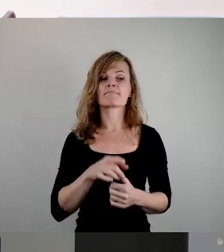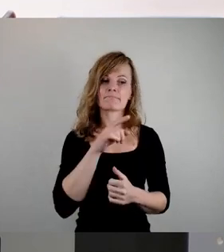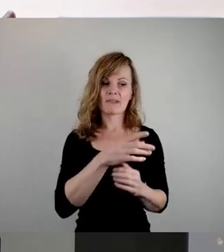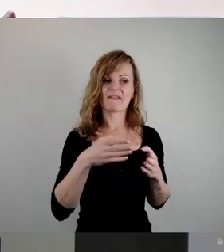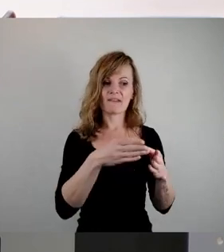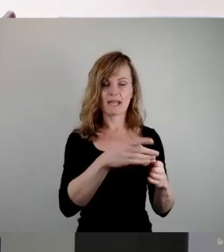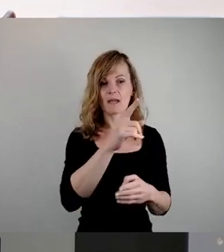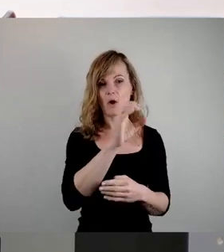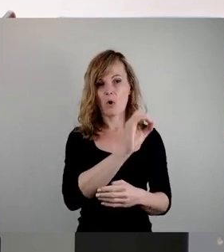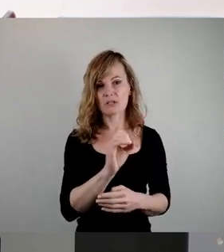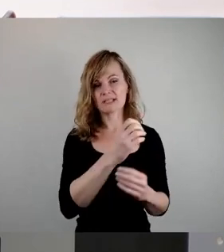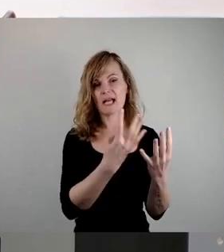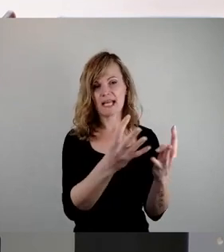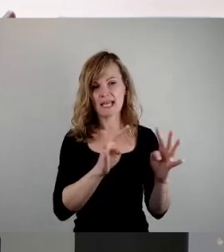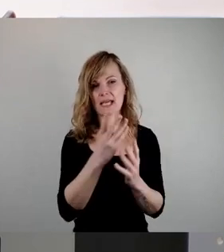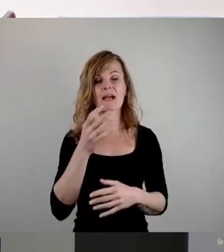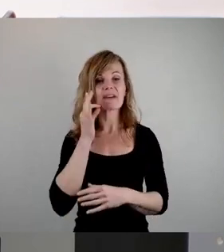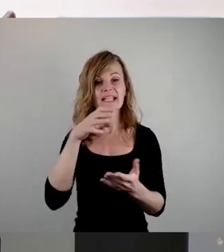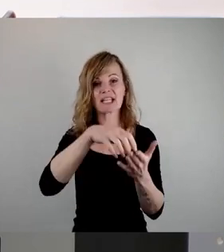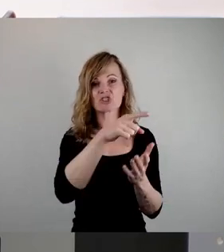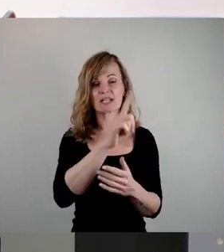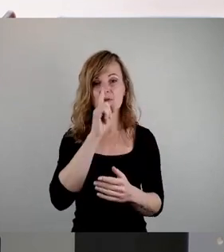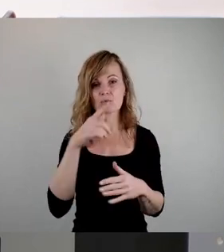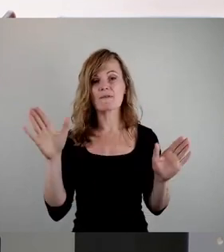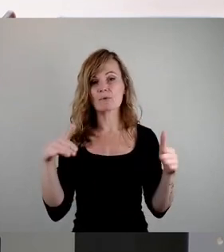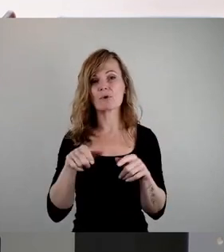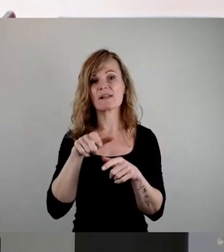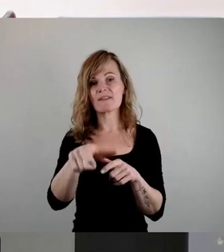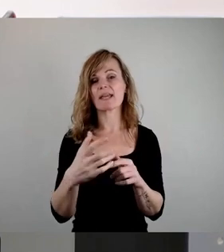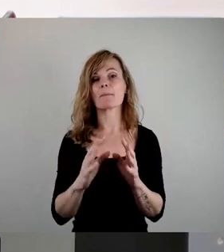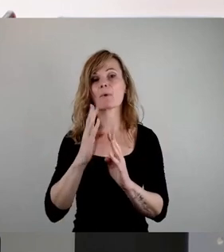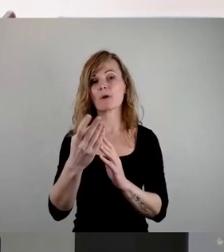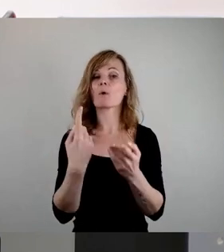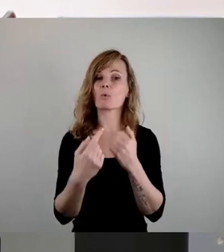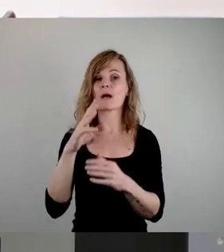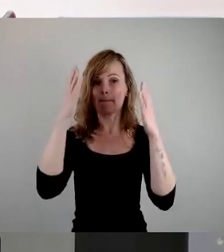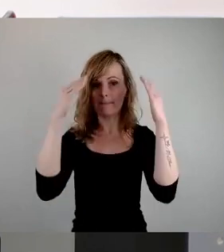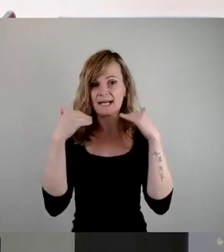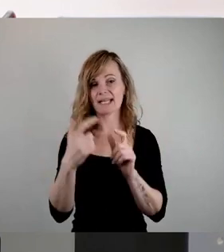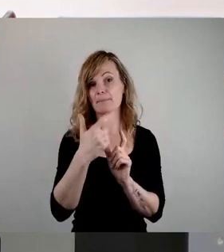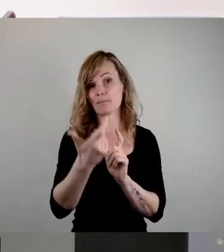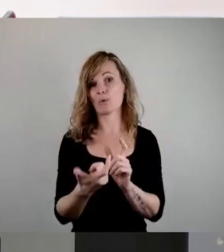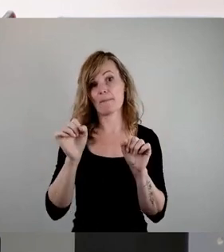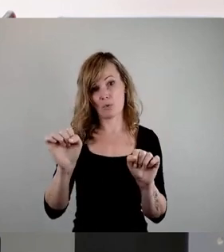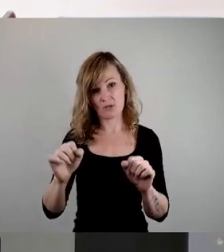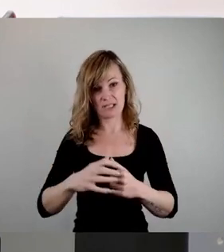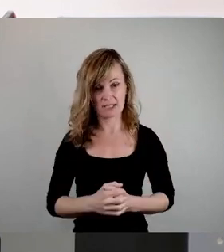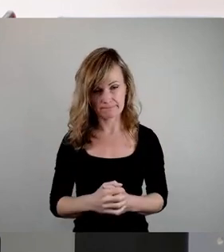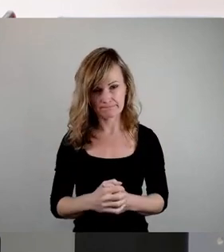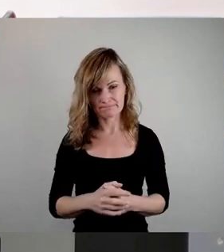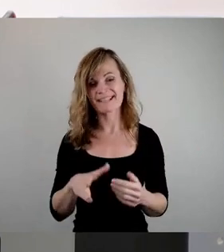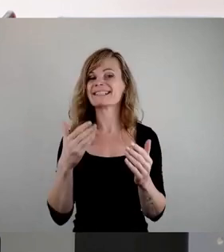zur Friedrichstadt sind derzeit nur über die Flügelwegbrücke bzw. Marienbrücke möglich. Diese sind vor allem in